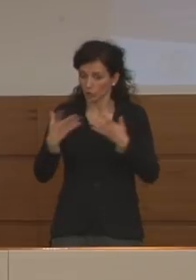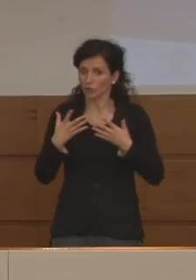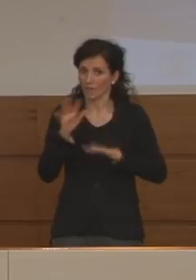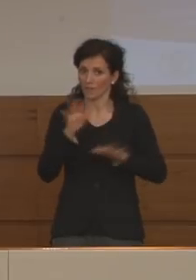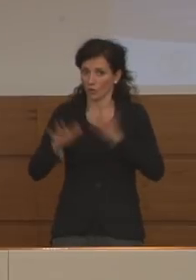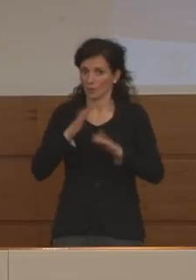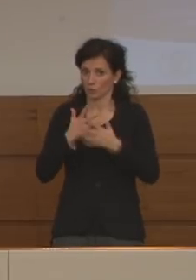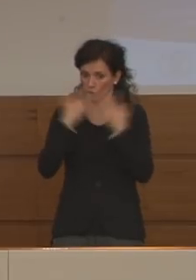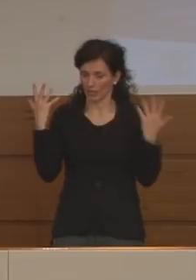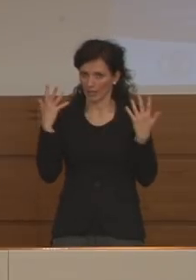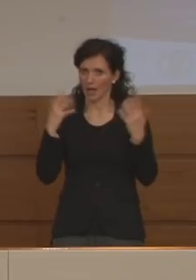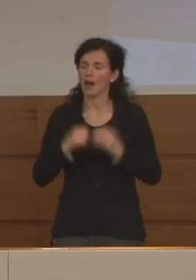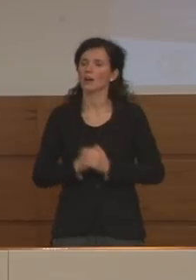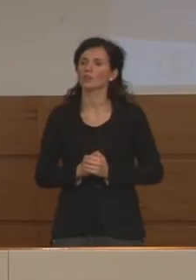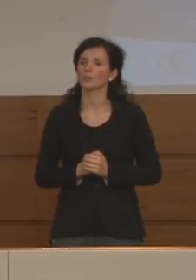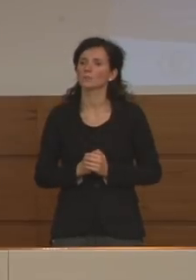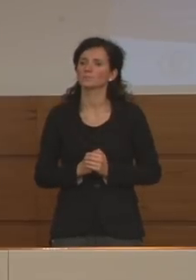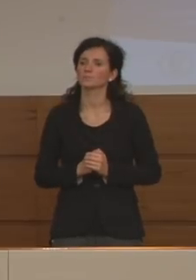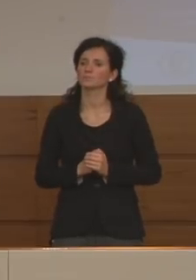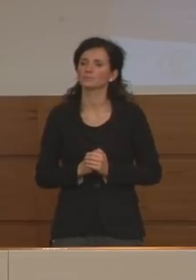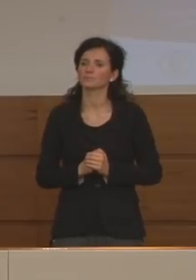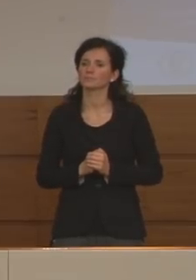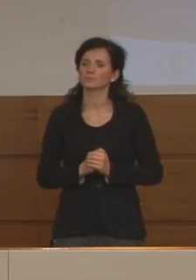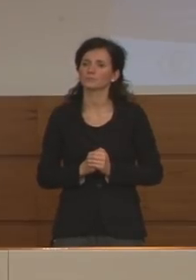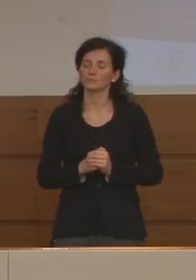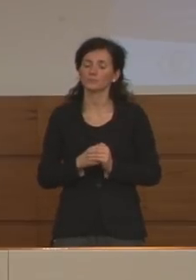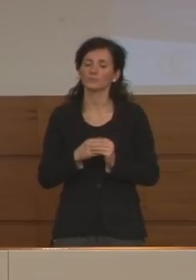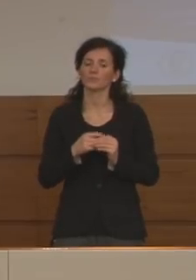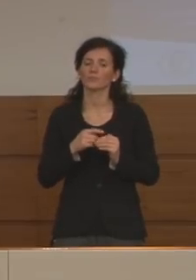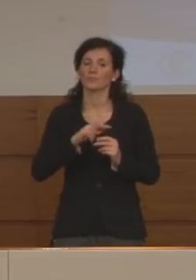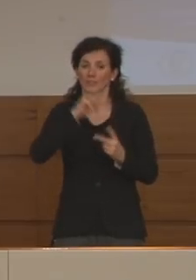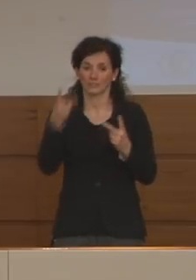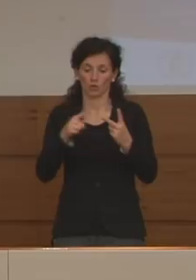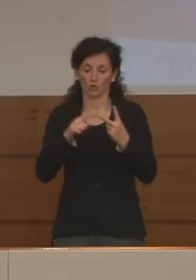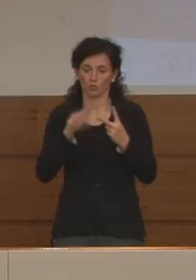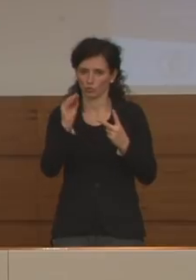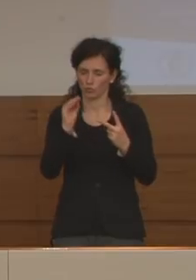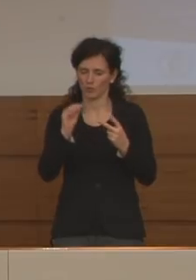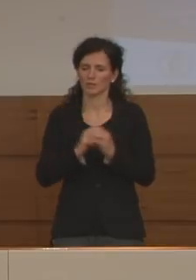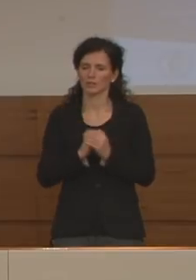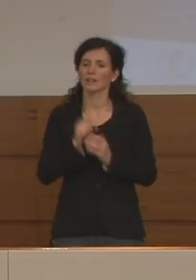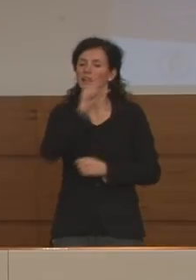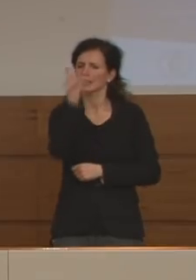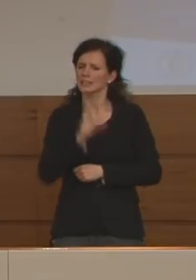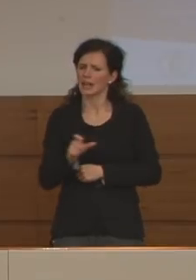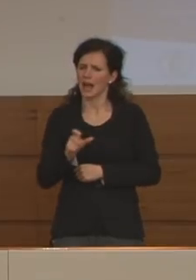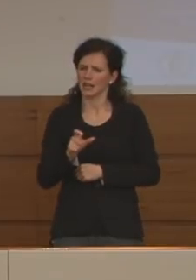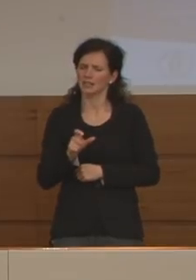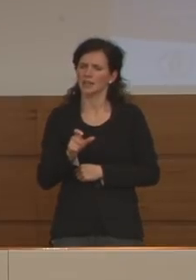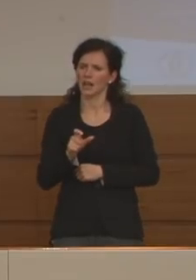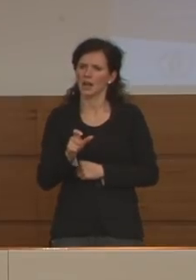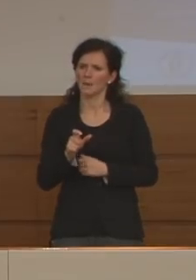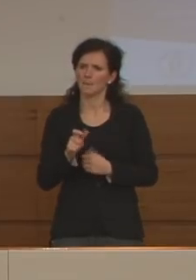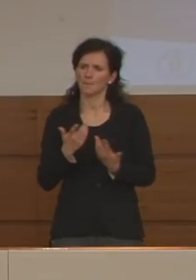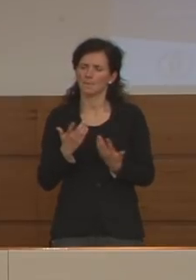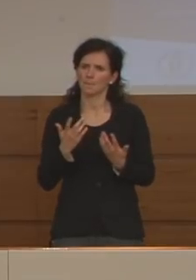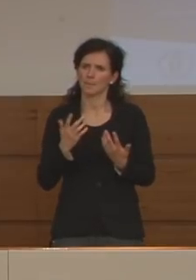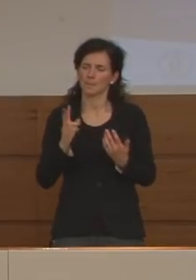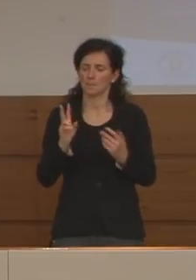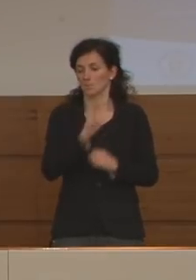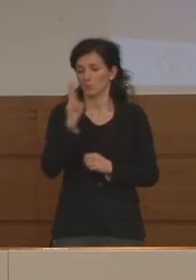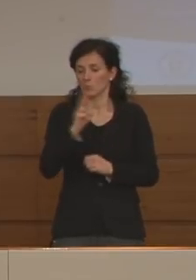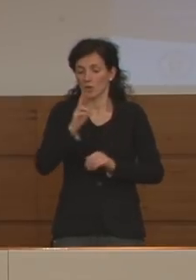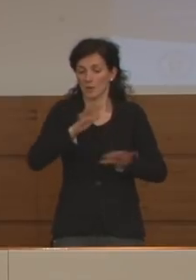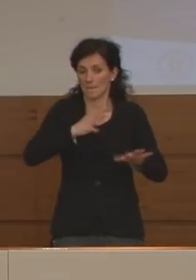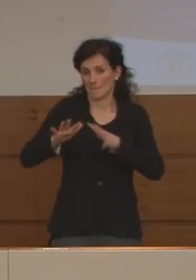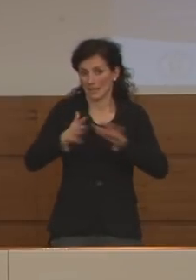istat antecedenti alla crisi all'epidemia in italia muoiono ogni giorno sono morti mediamente